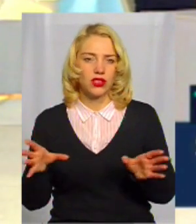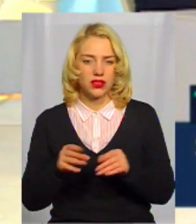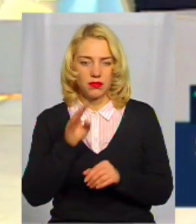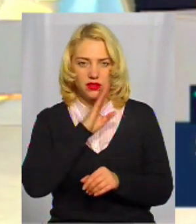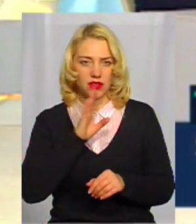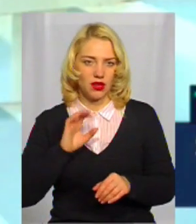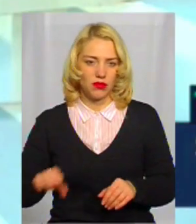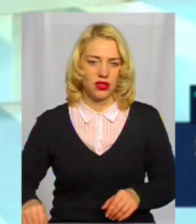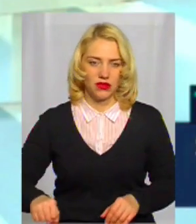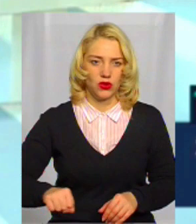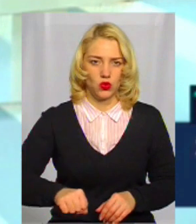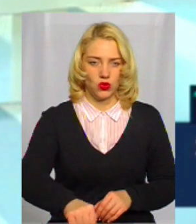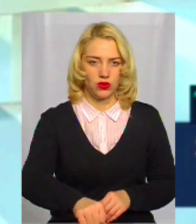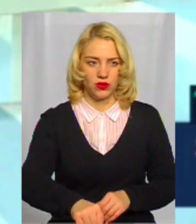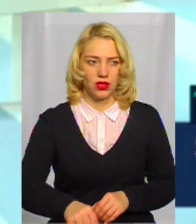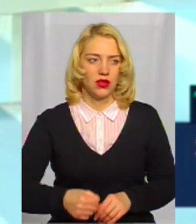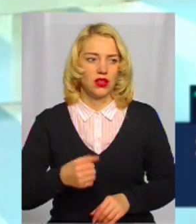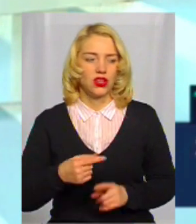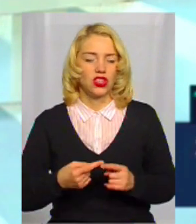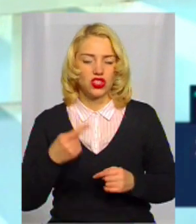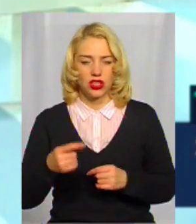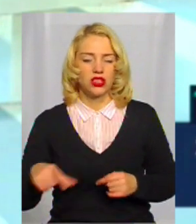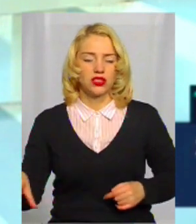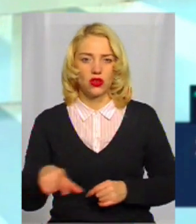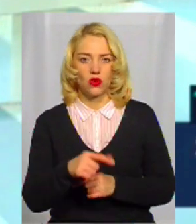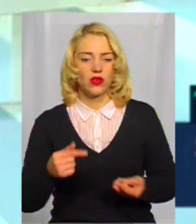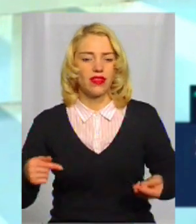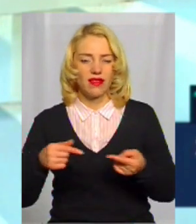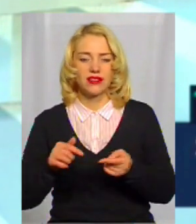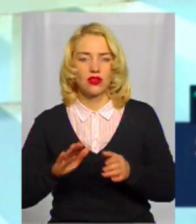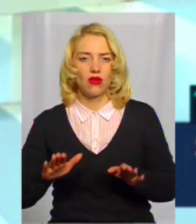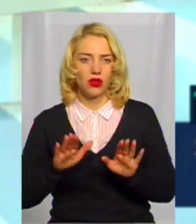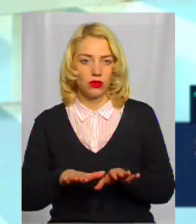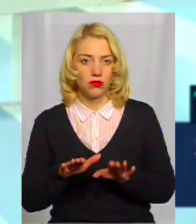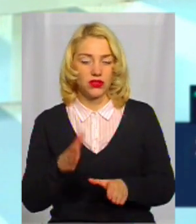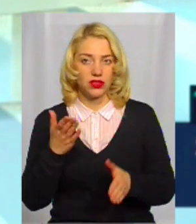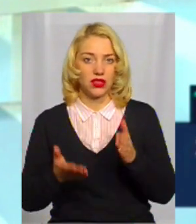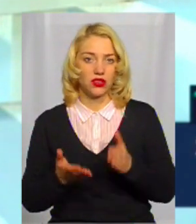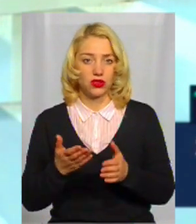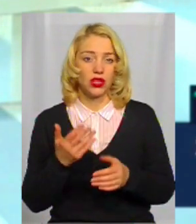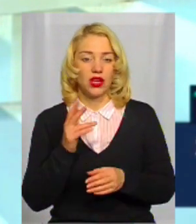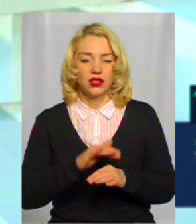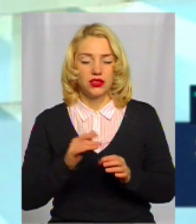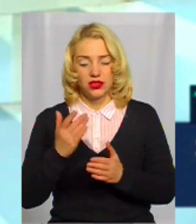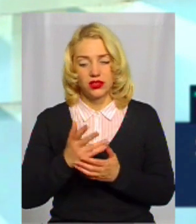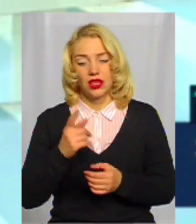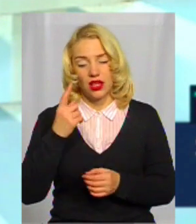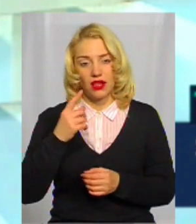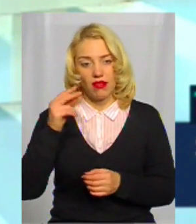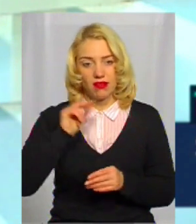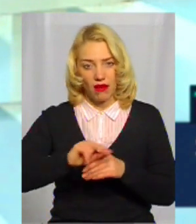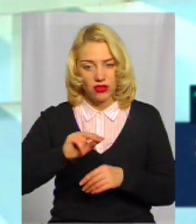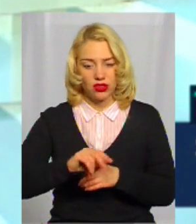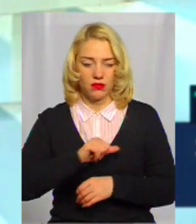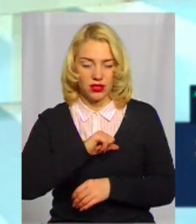разом і коли батьки за руку їх переводять через дорогу в невстановленому місці. Зазвичай дітки є навченими і коли вони йдуть